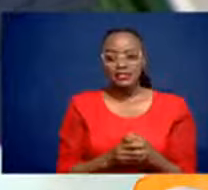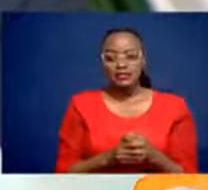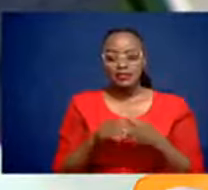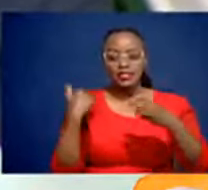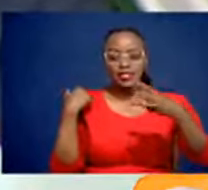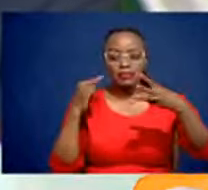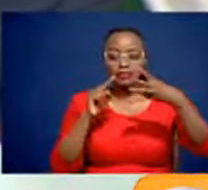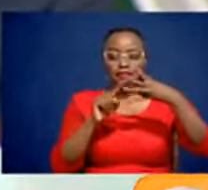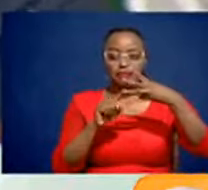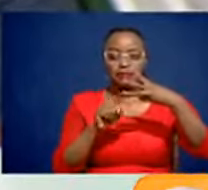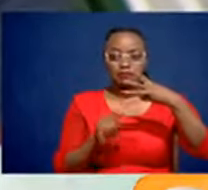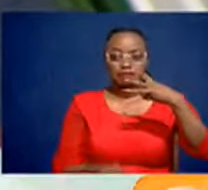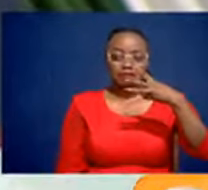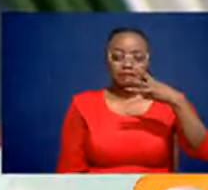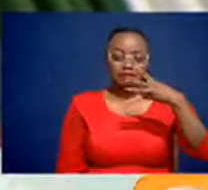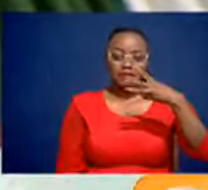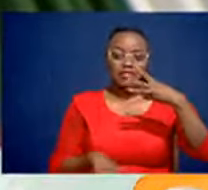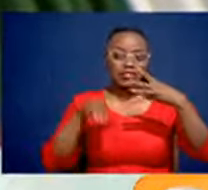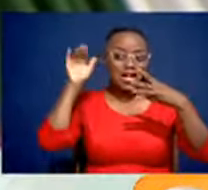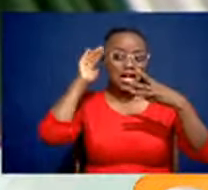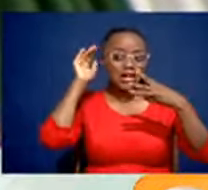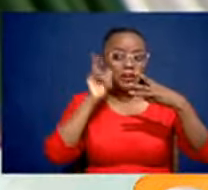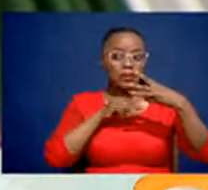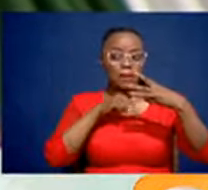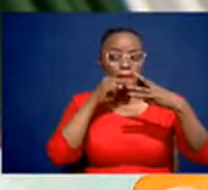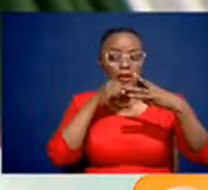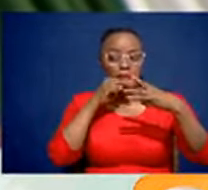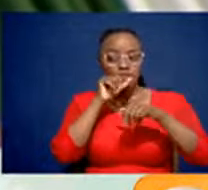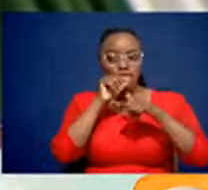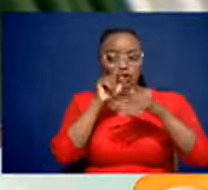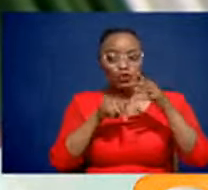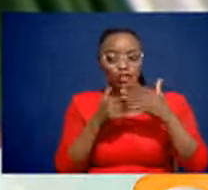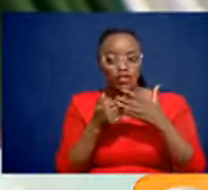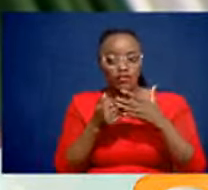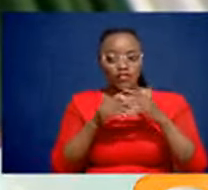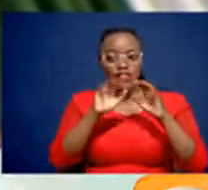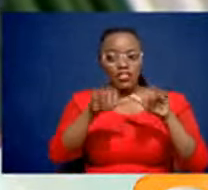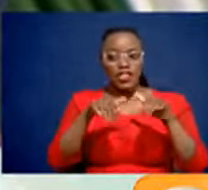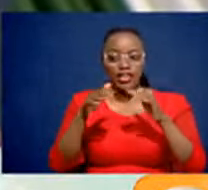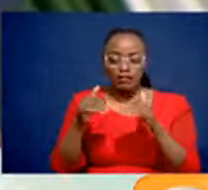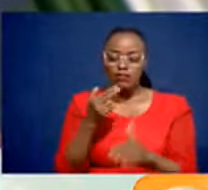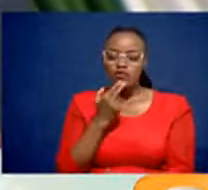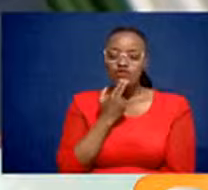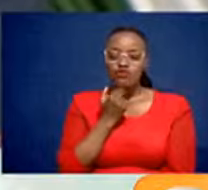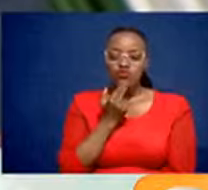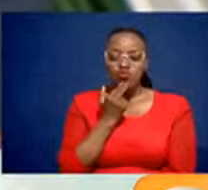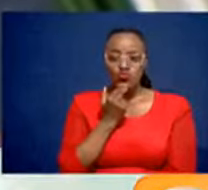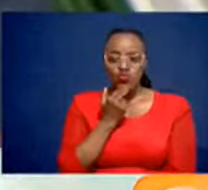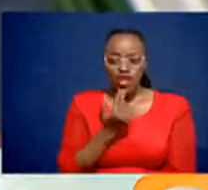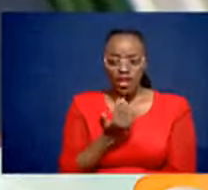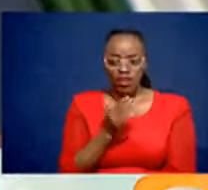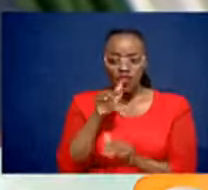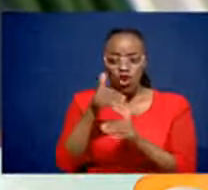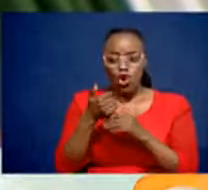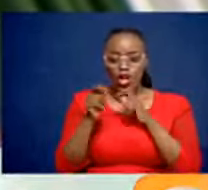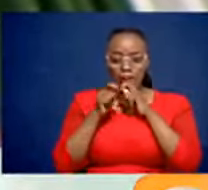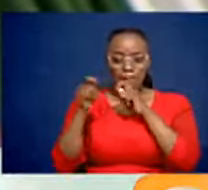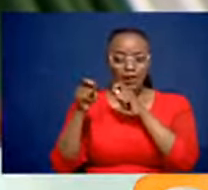Ya tatu, mumesikia vile nimesema kuhusu mambo ya kilimo ya sukari ama ya